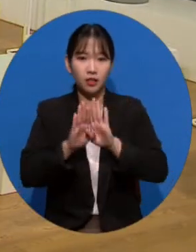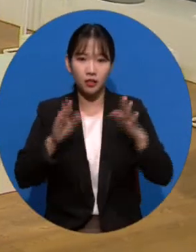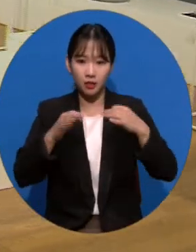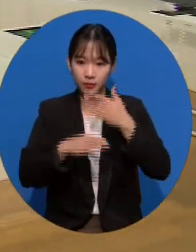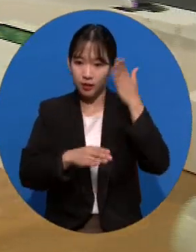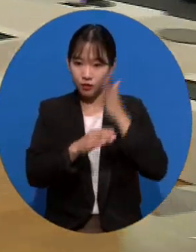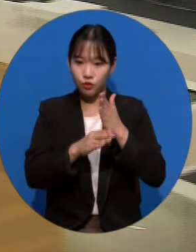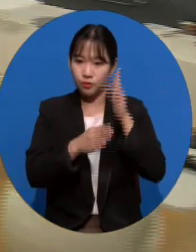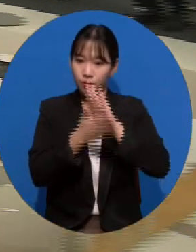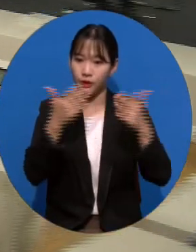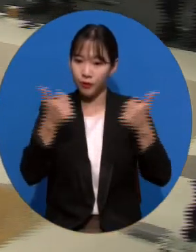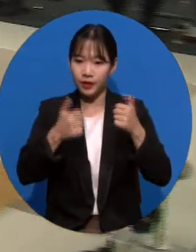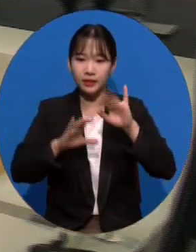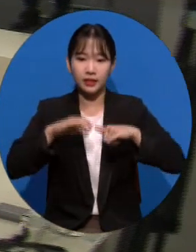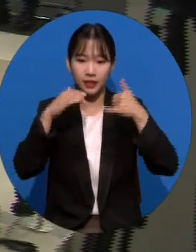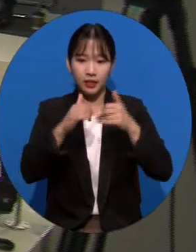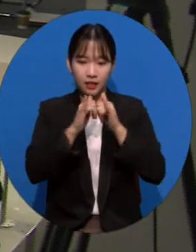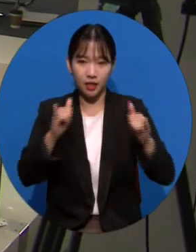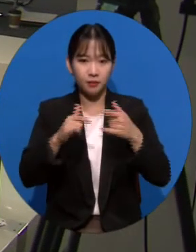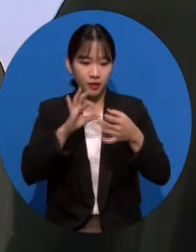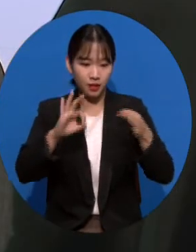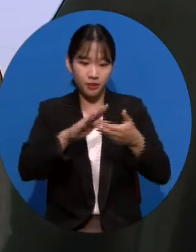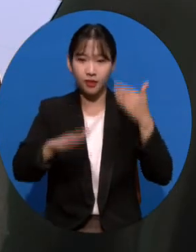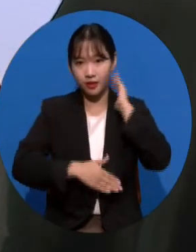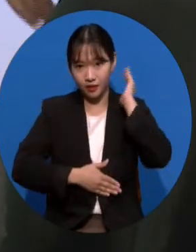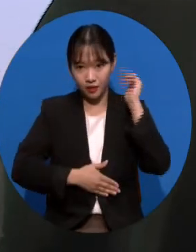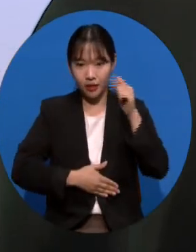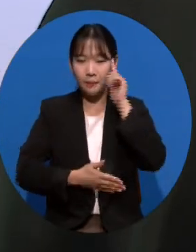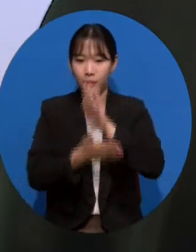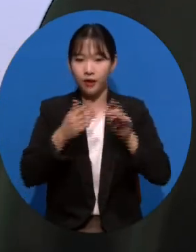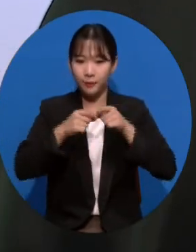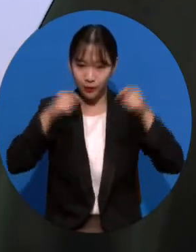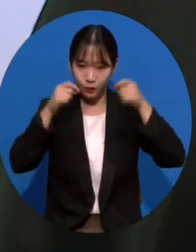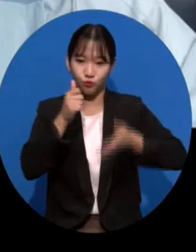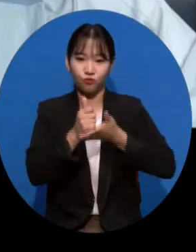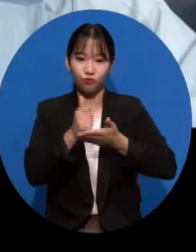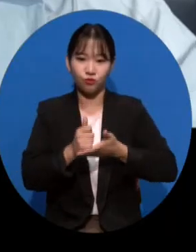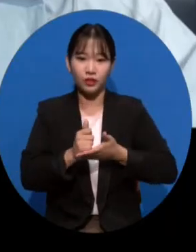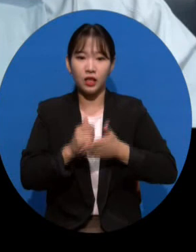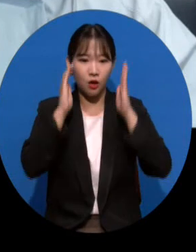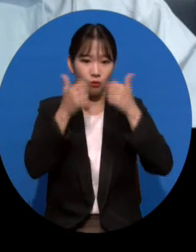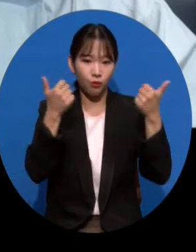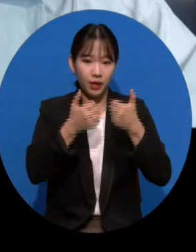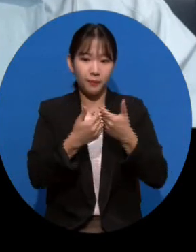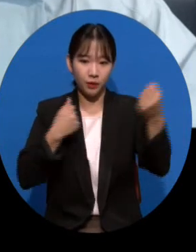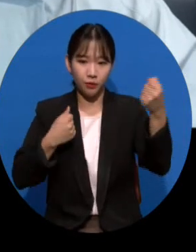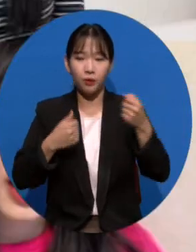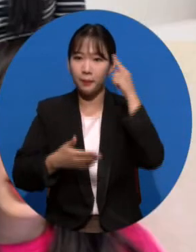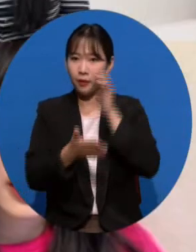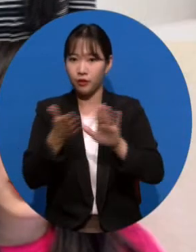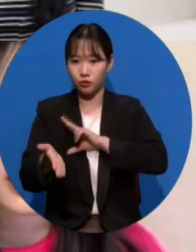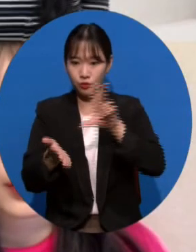열린 김대중 평화회의는 세계인들에게 김전 대통령의 평화의 미소를 권했습니다. 학술회의와 별도로